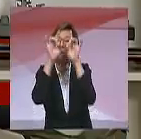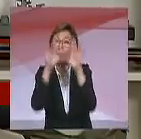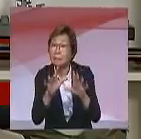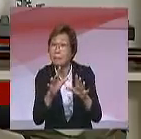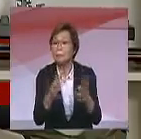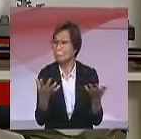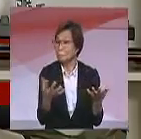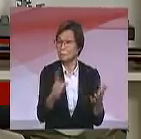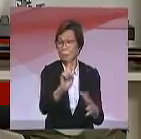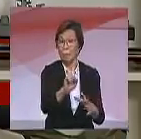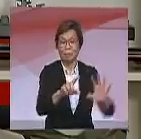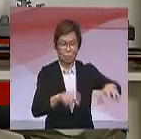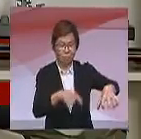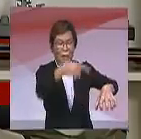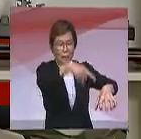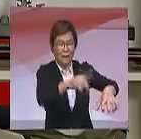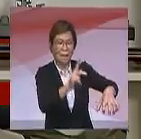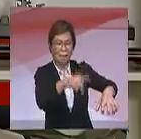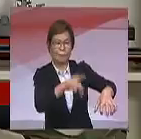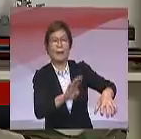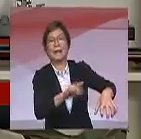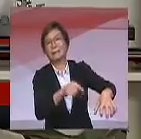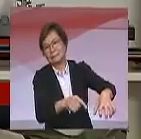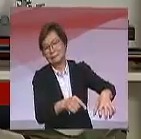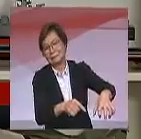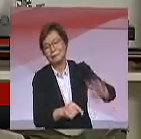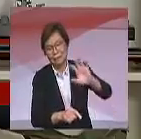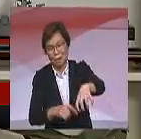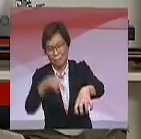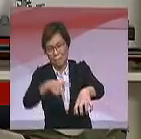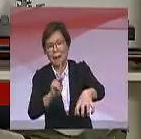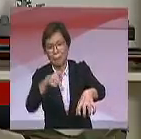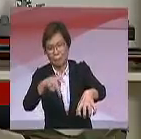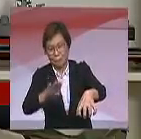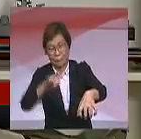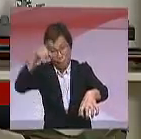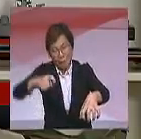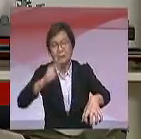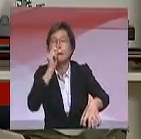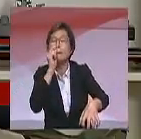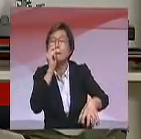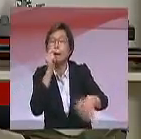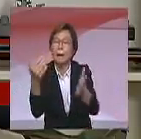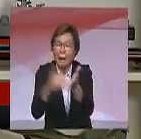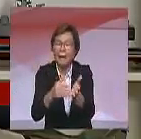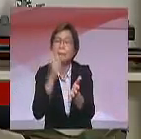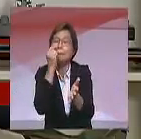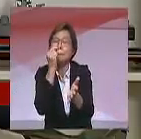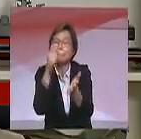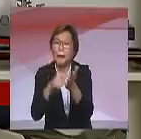iaitu di kawasan PKPB, ya, kawasan PKPB. Mereka diwajibkan membuat saringan semula,